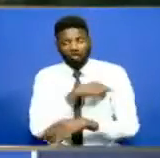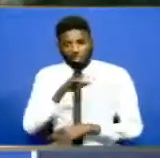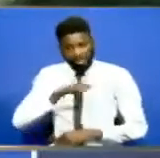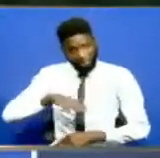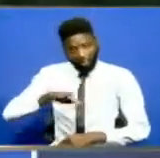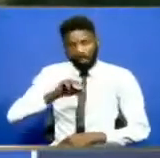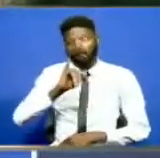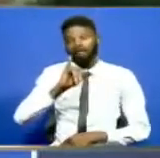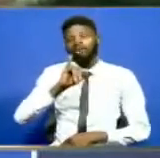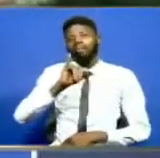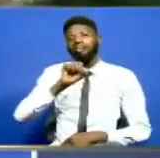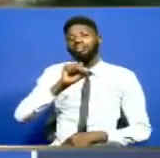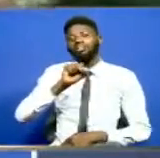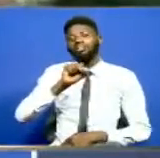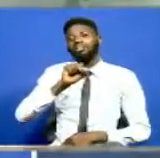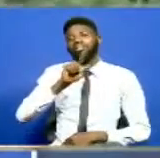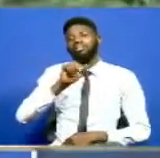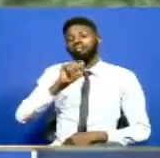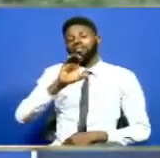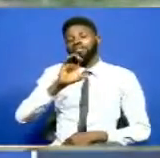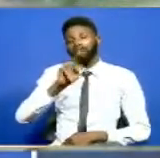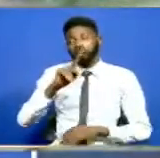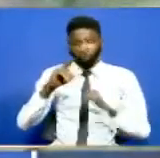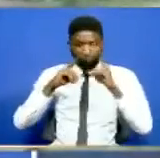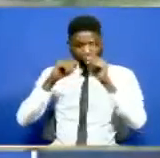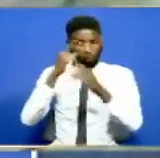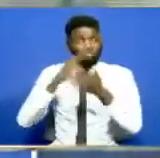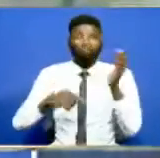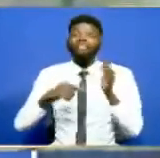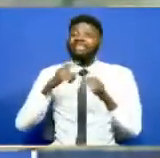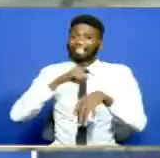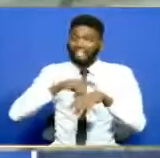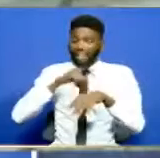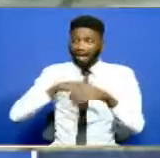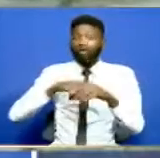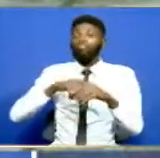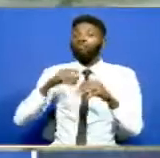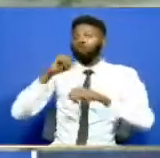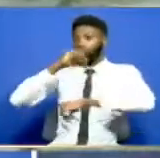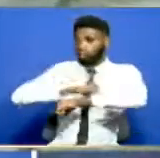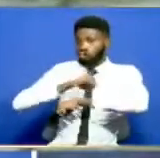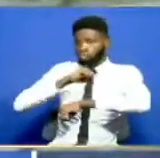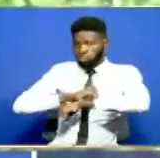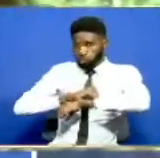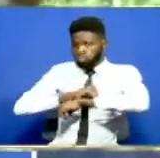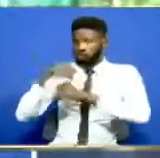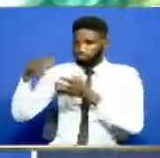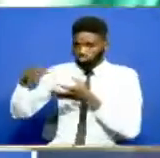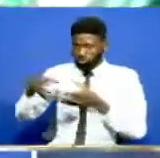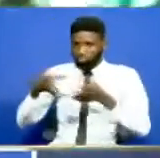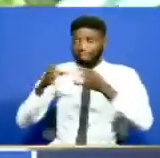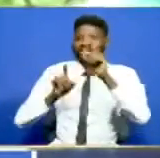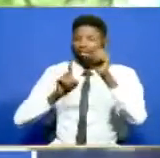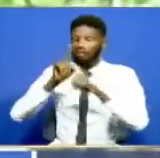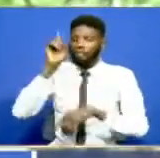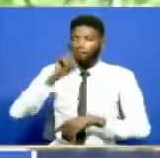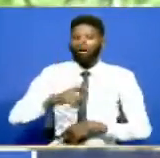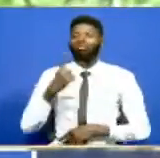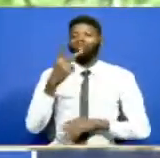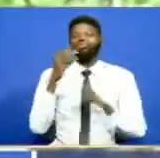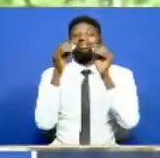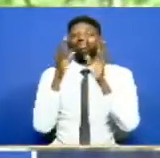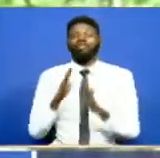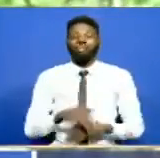kuwa angalau walimu wawili wawe wakiandamana na wanafunzi kila wanapoondoka kwa ziara ya kimasomo. I insist